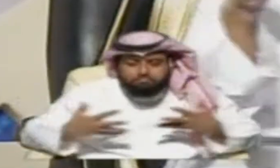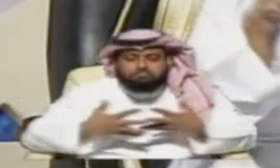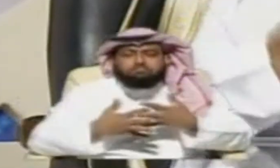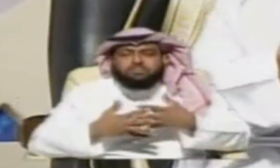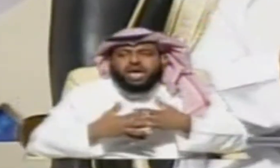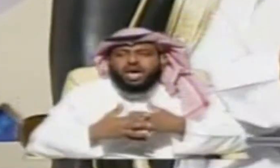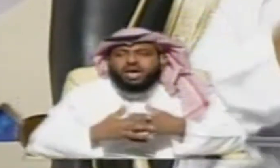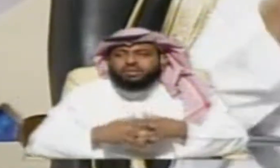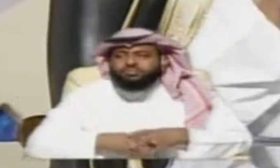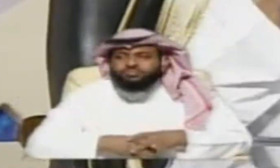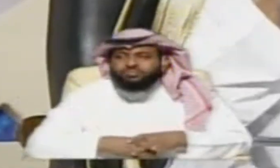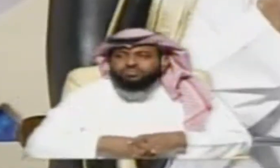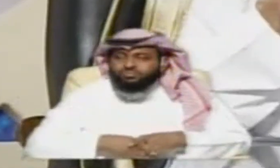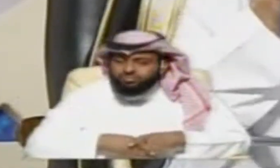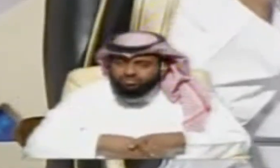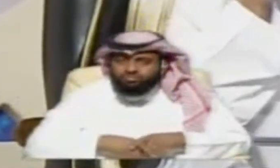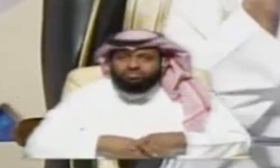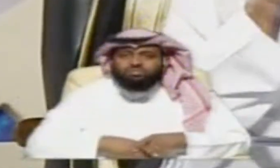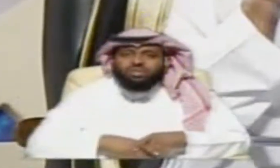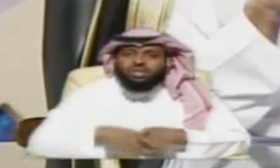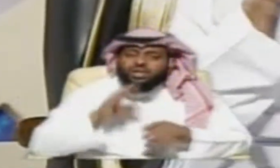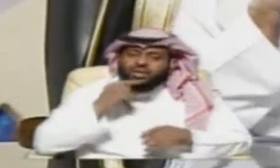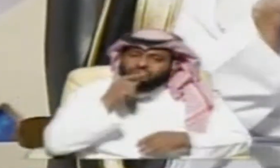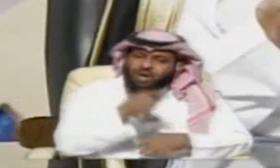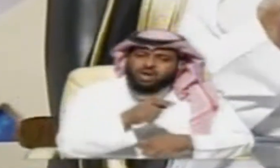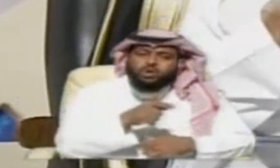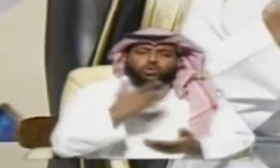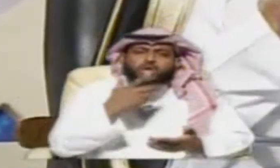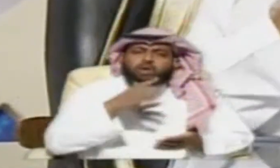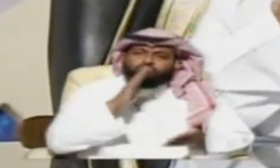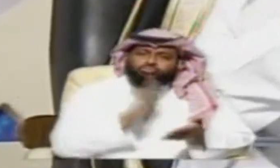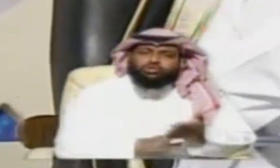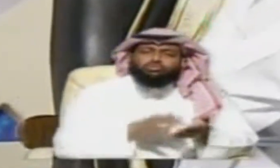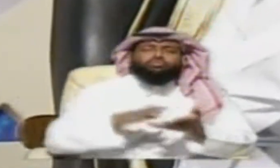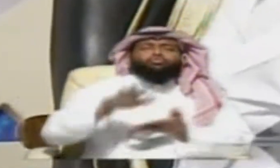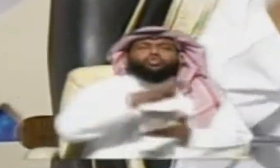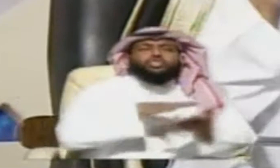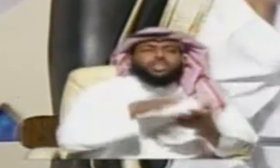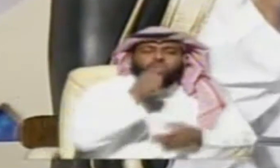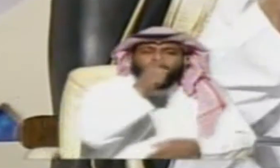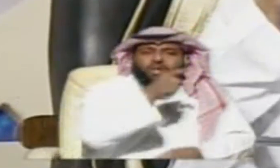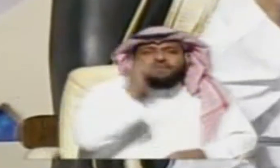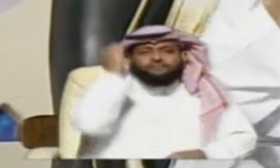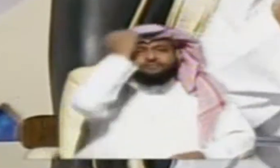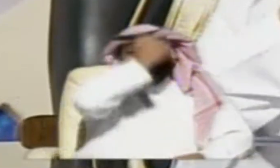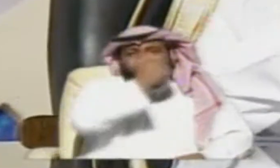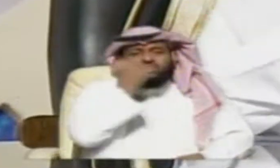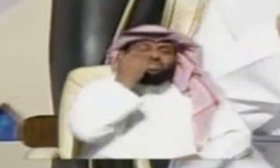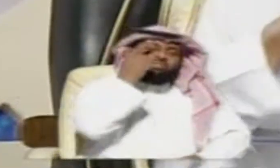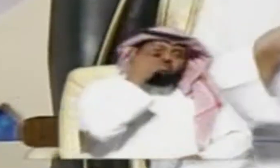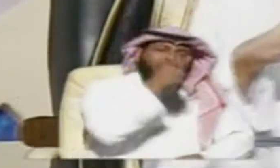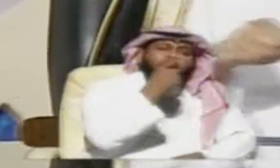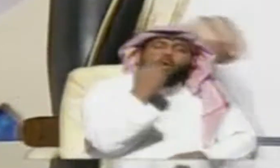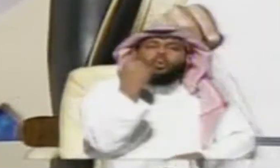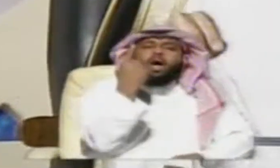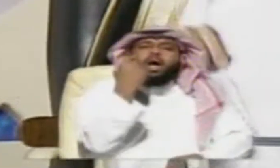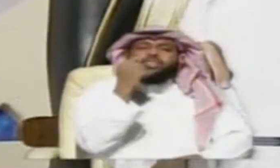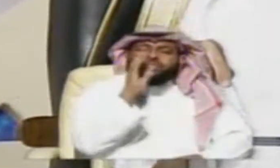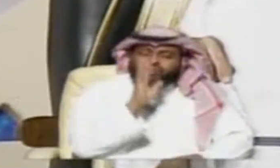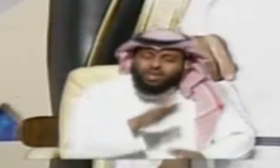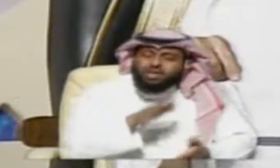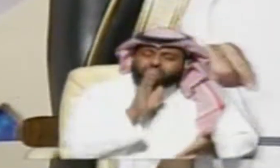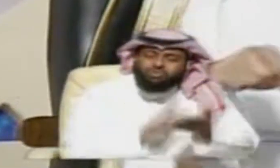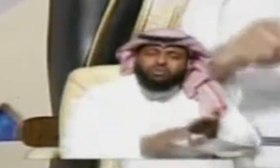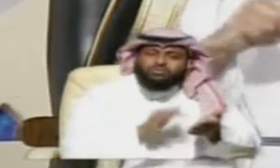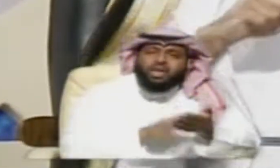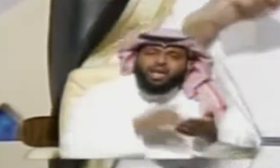ولا يزال إلى الآن، وهو الحقيقة مصيبة المسلمين الأولى لا تزال هي قضية فلسطين، هي جرحها الأول، وإن تعددت جراح